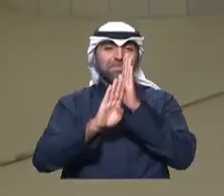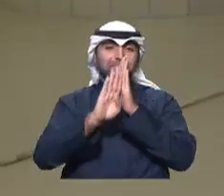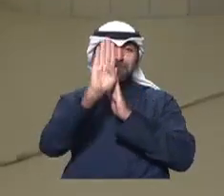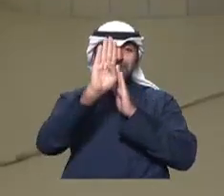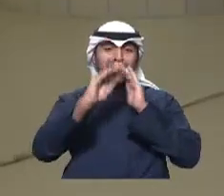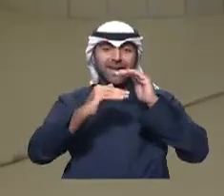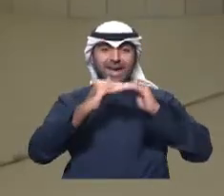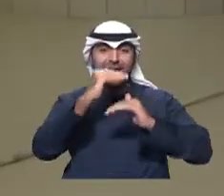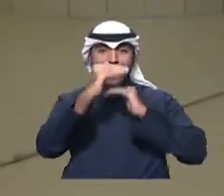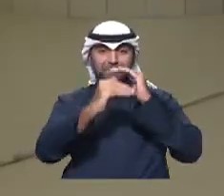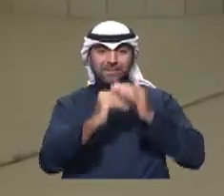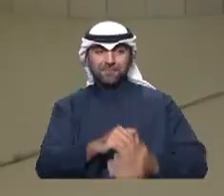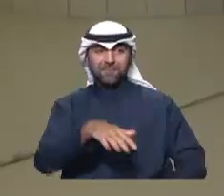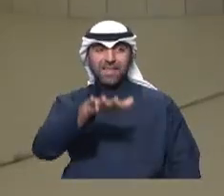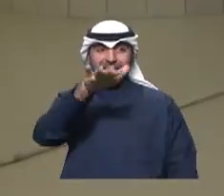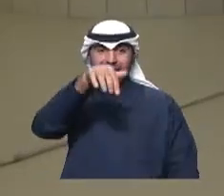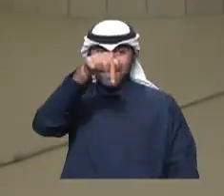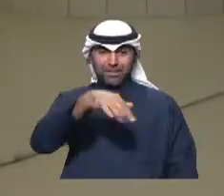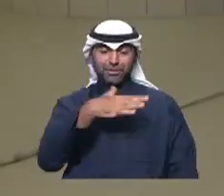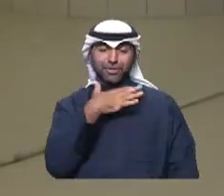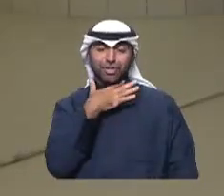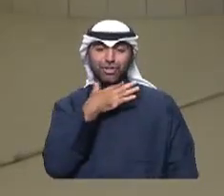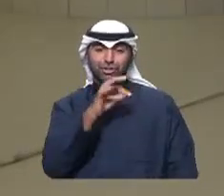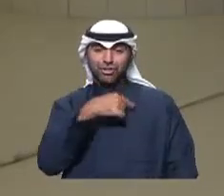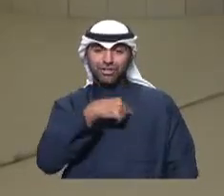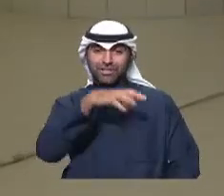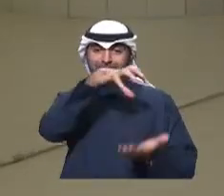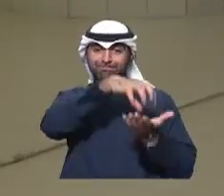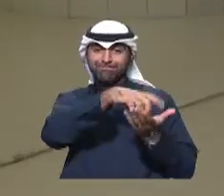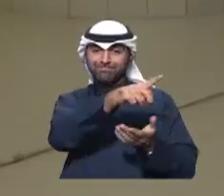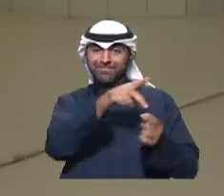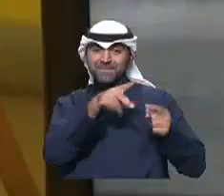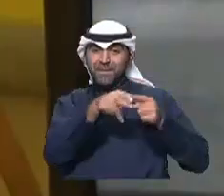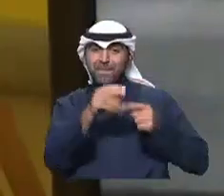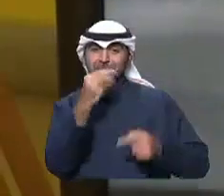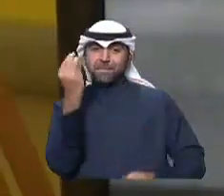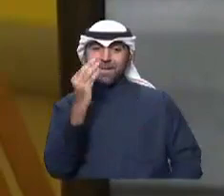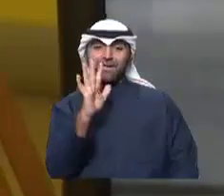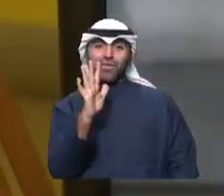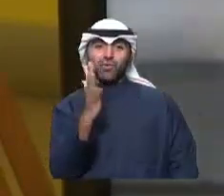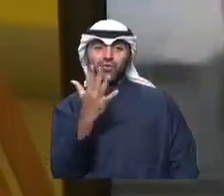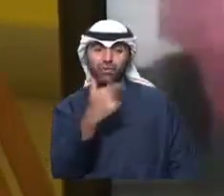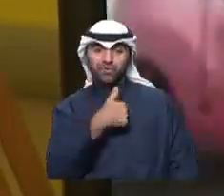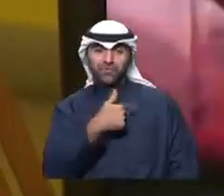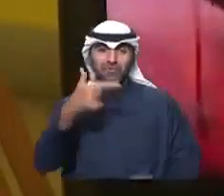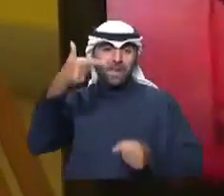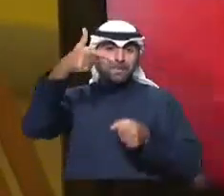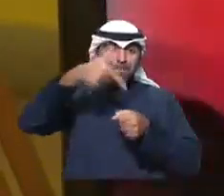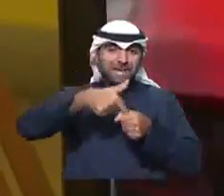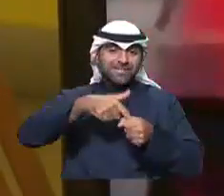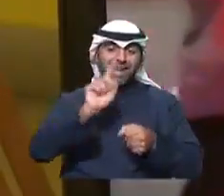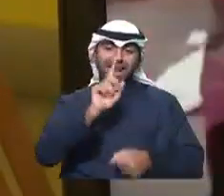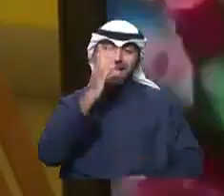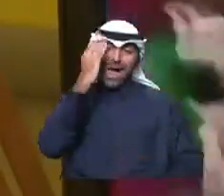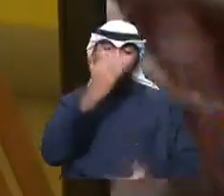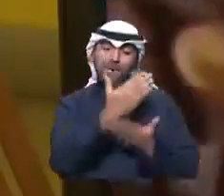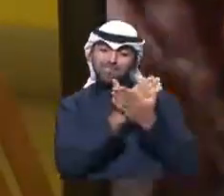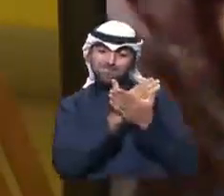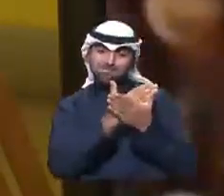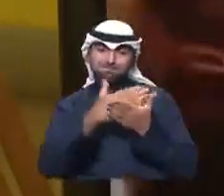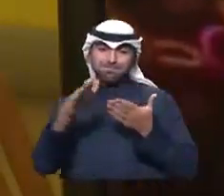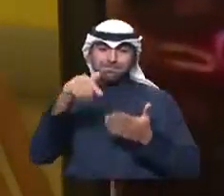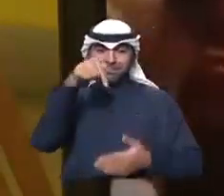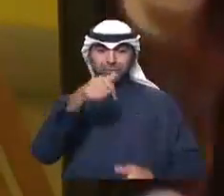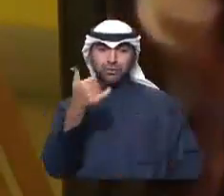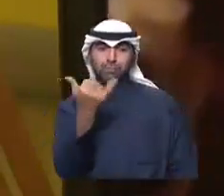عن الوقود اللي حاليا احنا قاعد نستخدمه. الفرق بينهم الإميشنز حق الجرين هاوس غازز اللي تسبب للاحتباس الحراري بنسبة